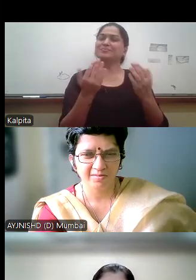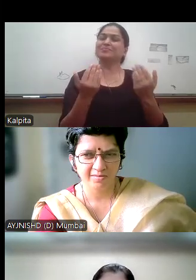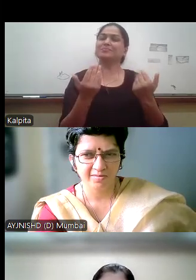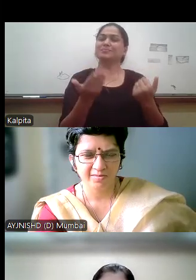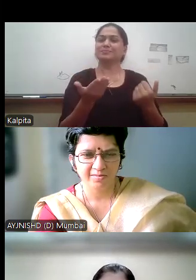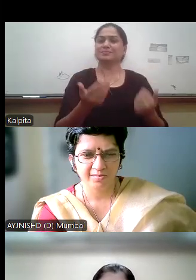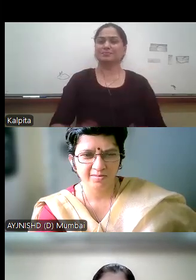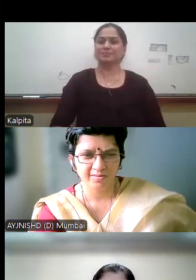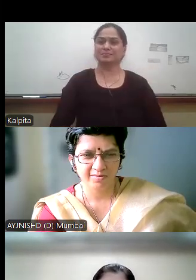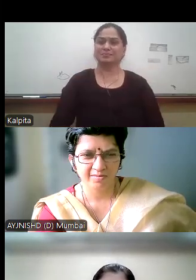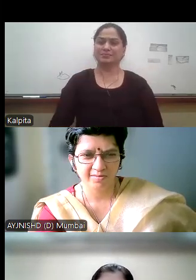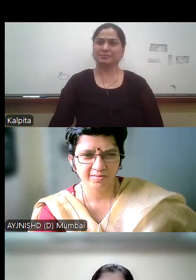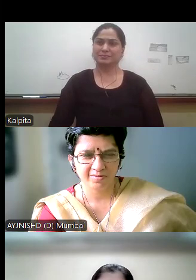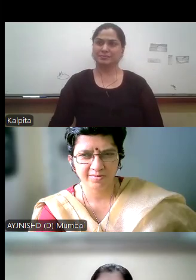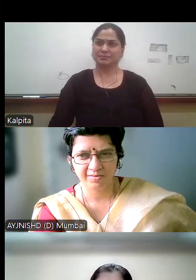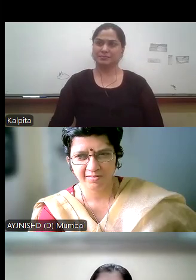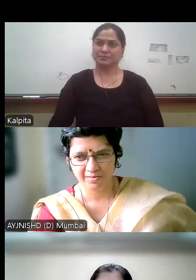धन्यवाद।